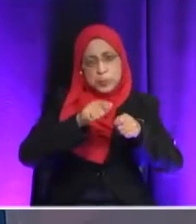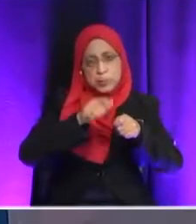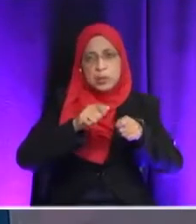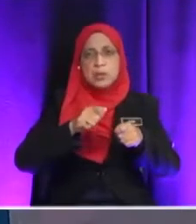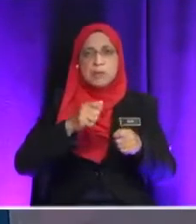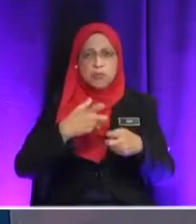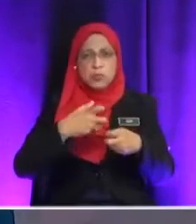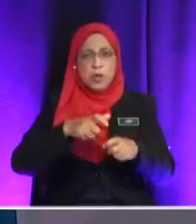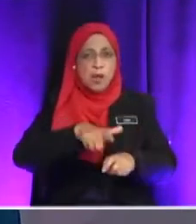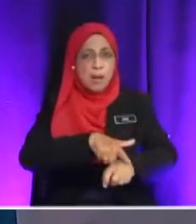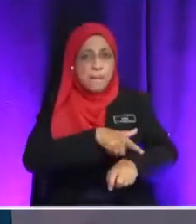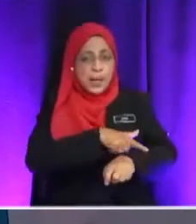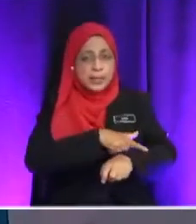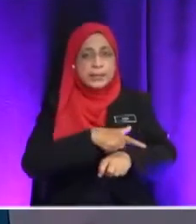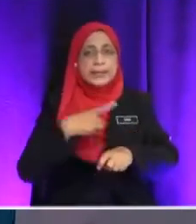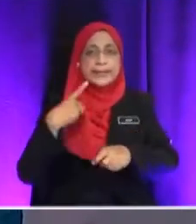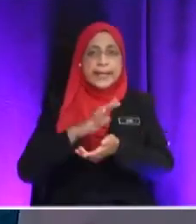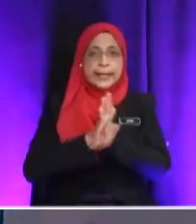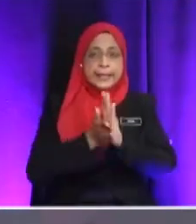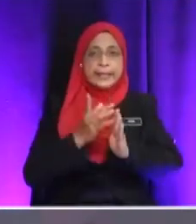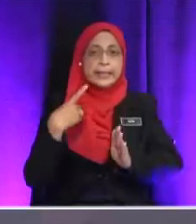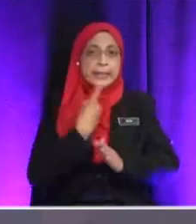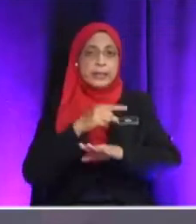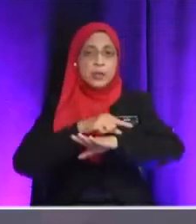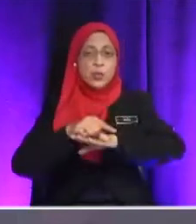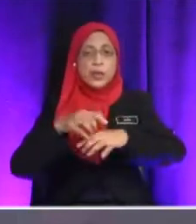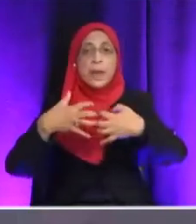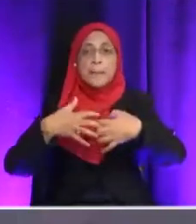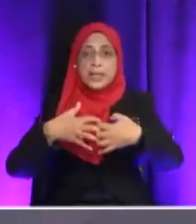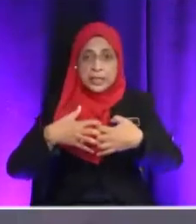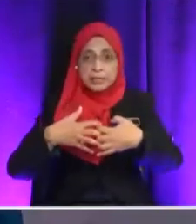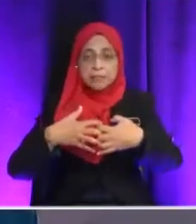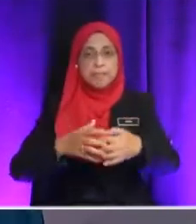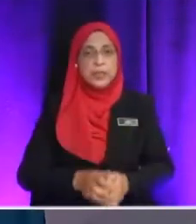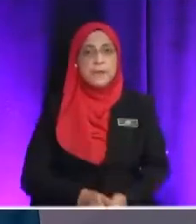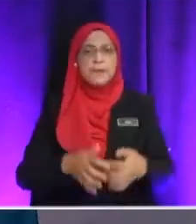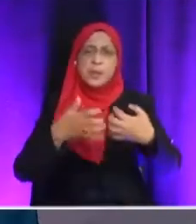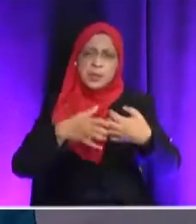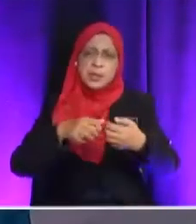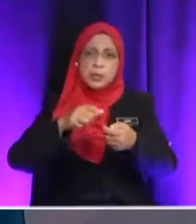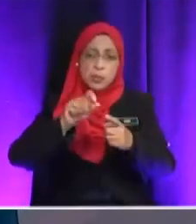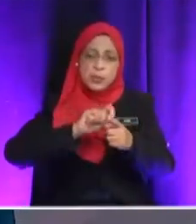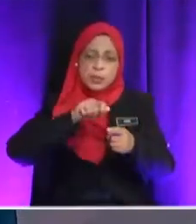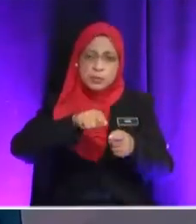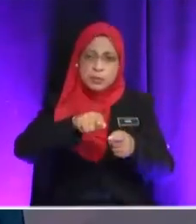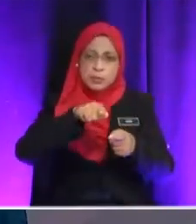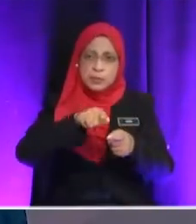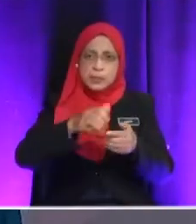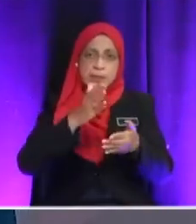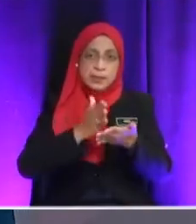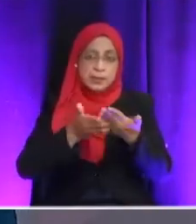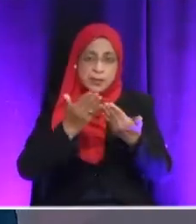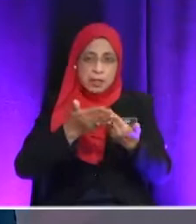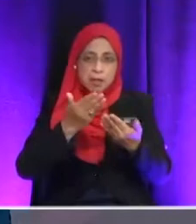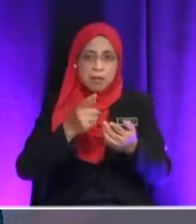kita punya pisang tersebut untuk jadikan keripik kalau Katakanlah kita tak selenggarakan di dengan baik gitu bunuh Jadi